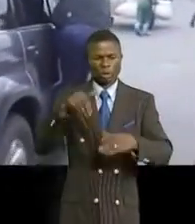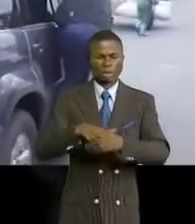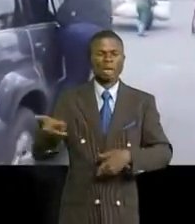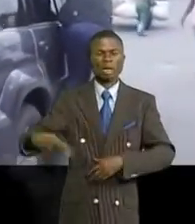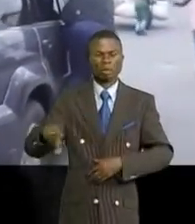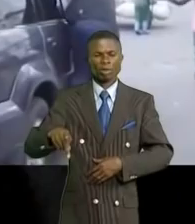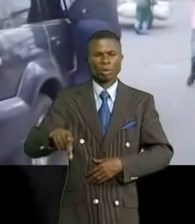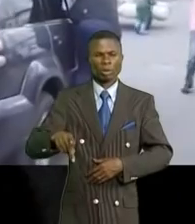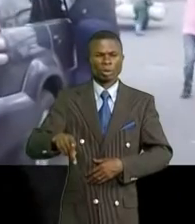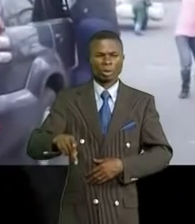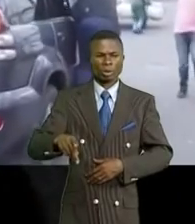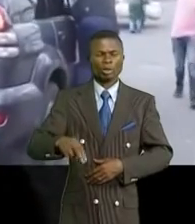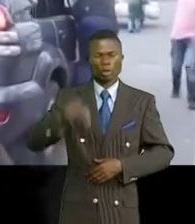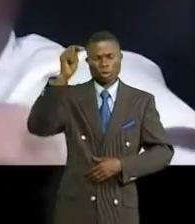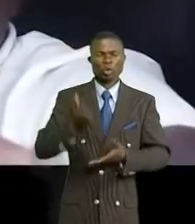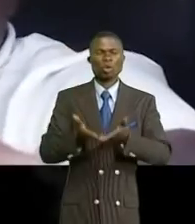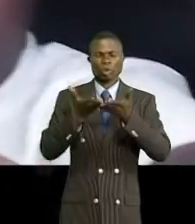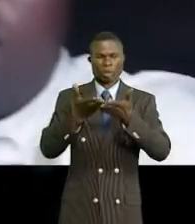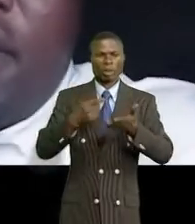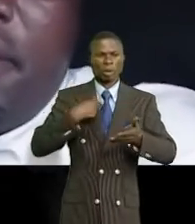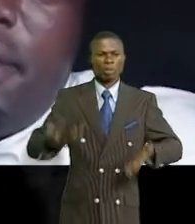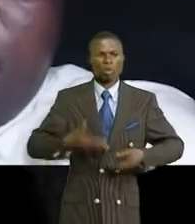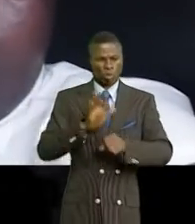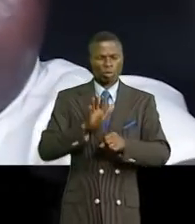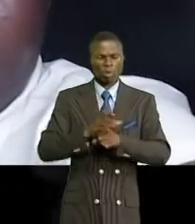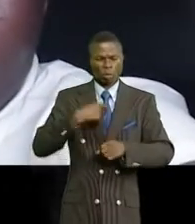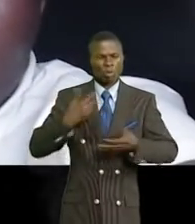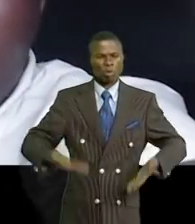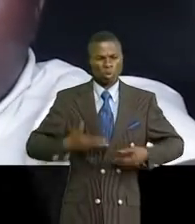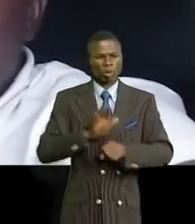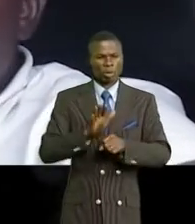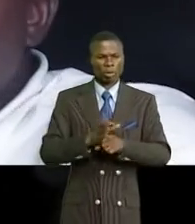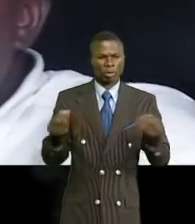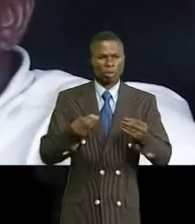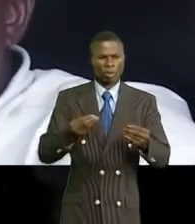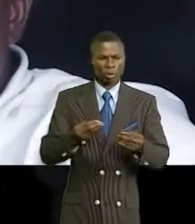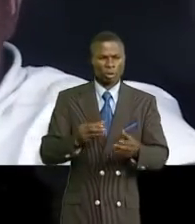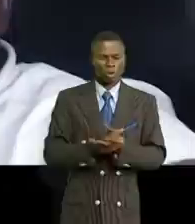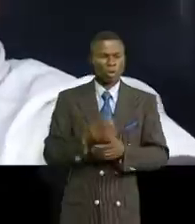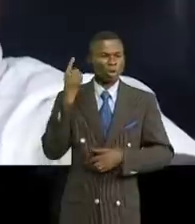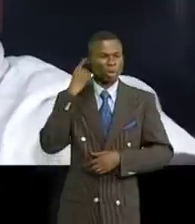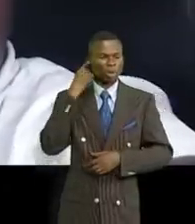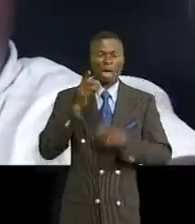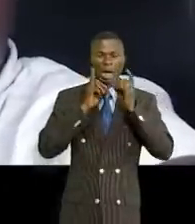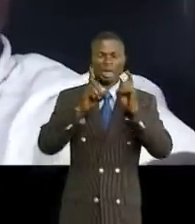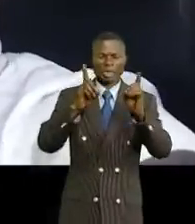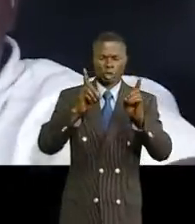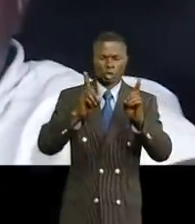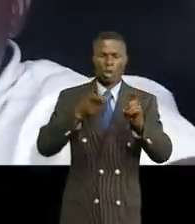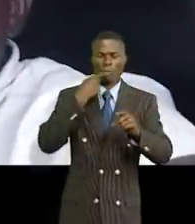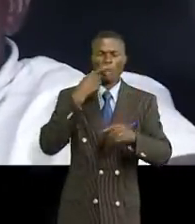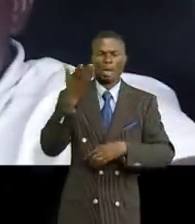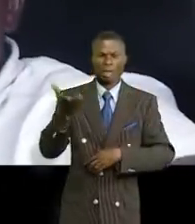de north kif j'étais roda parce qu'on a suivi hier le discours ou leur l'a fait